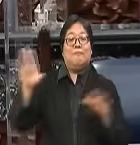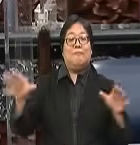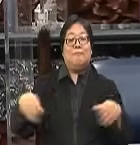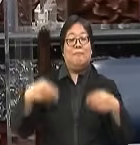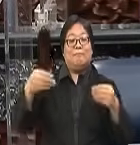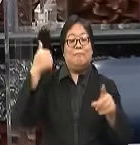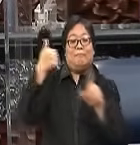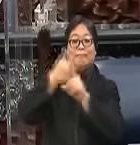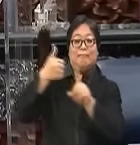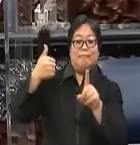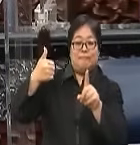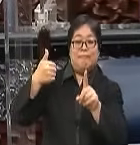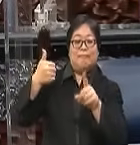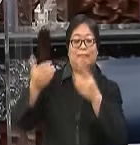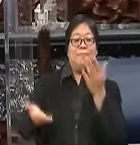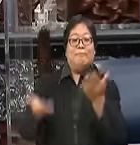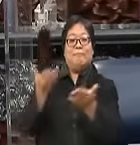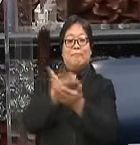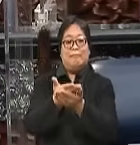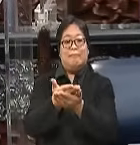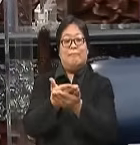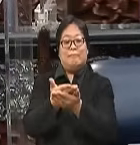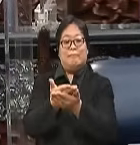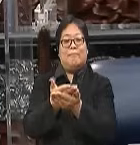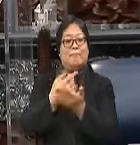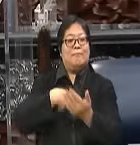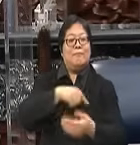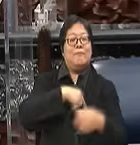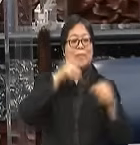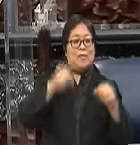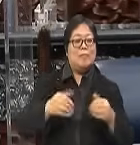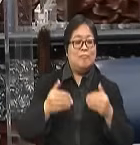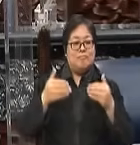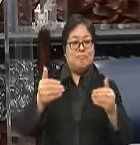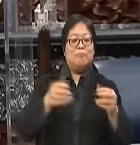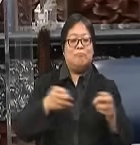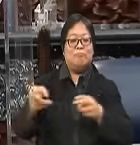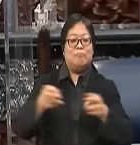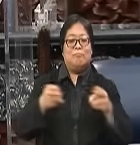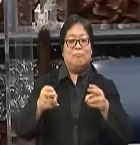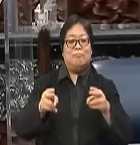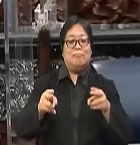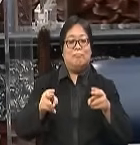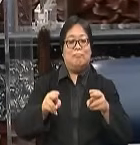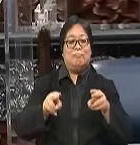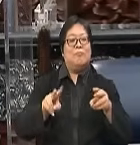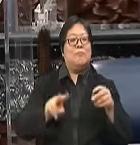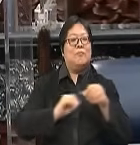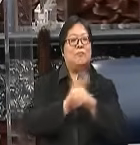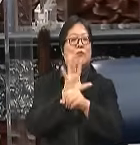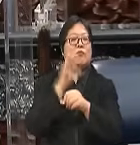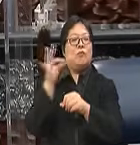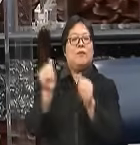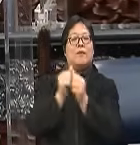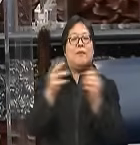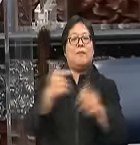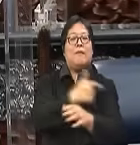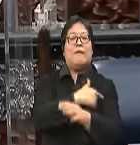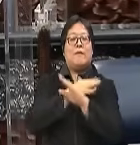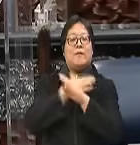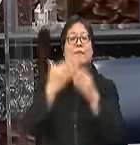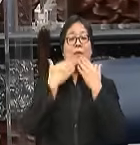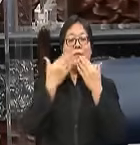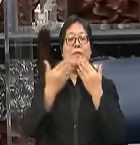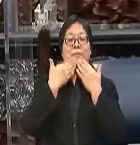perintah ataupun cadangan bagaimana kita boleh terus mengurus pendek waiting tampil respirasi